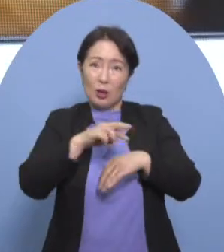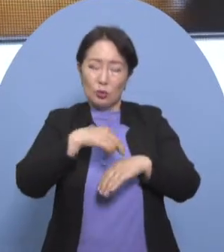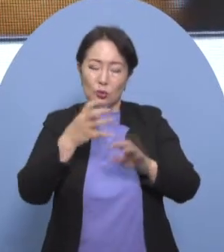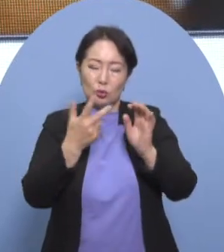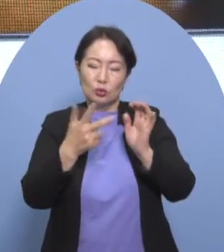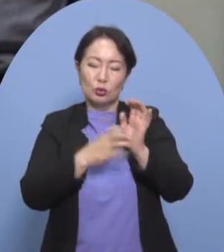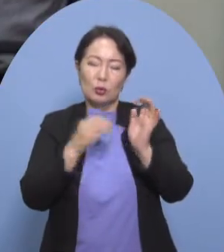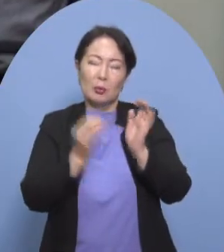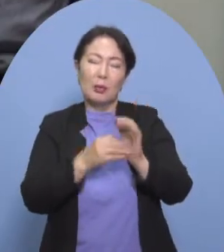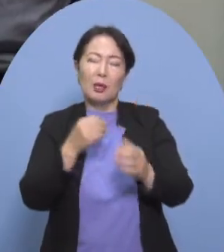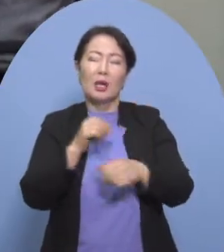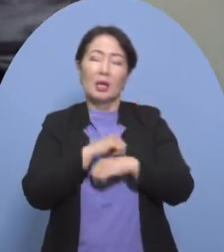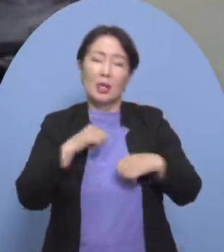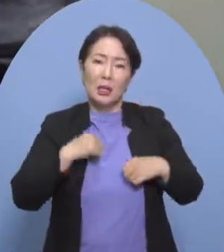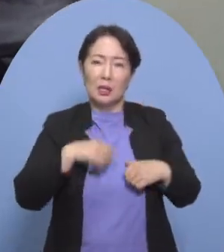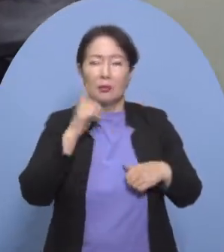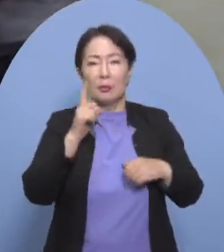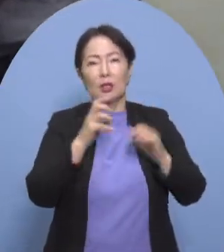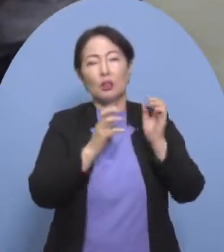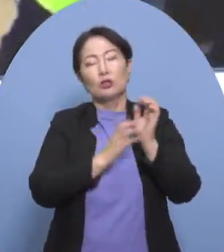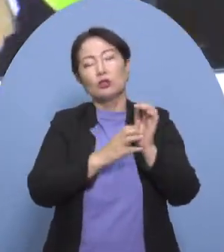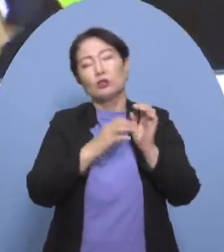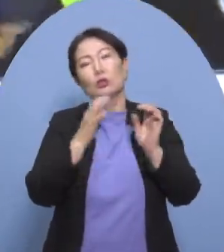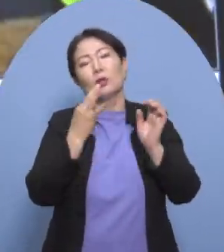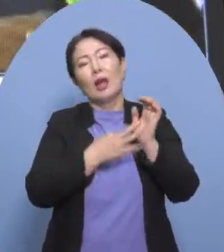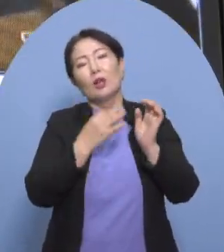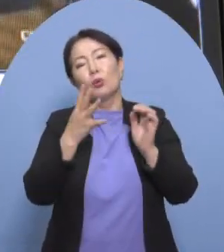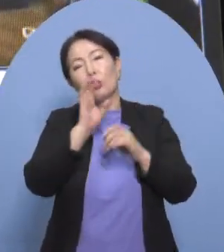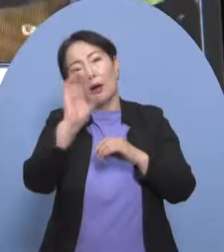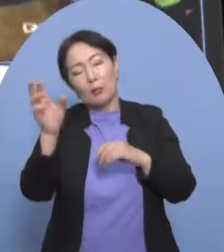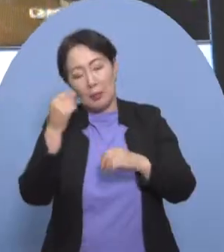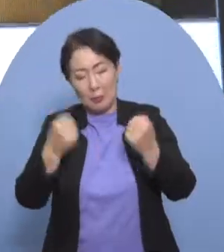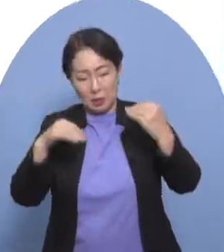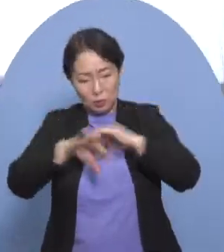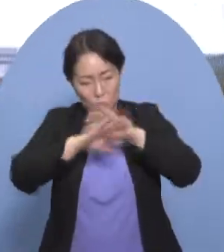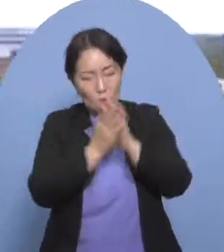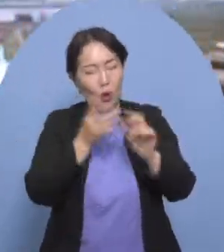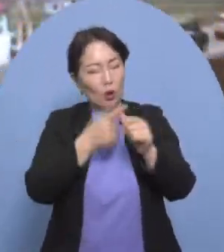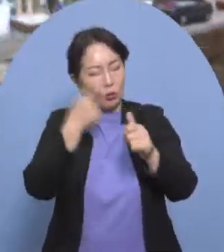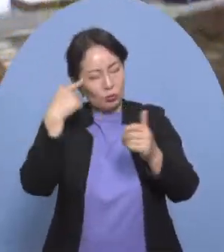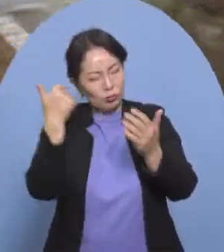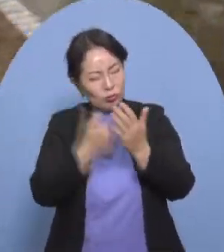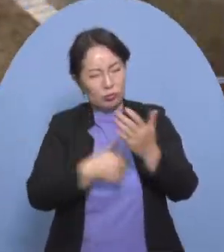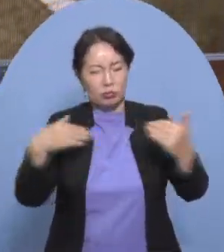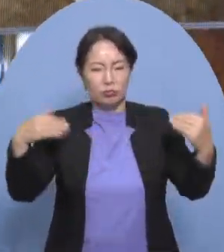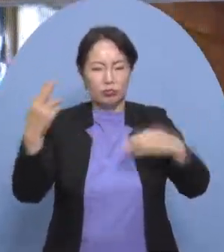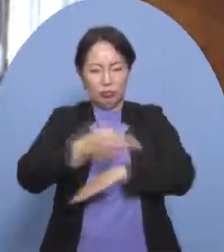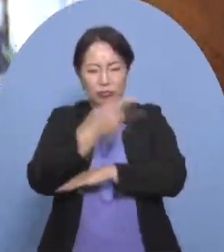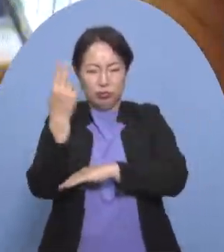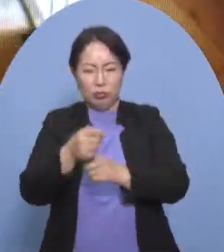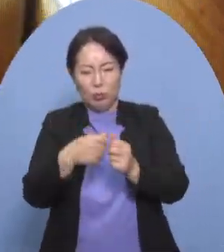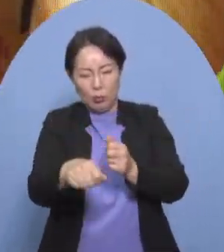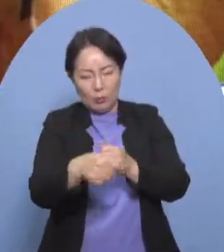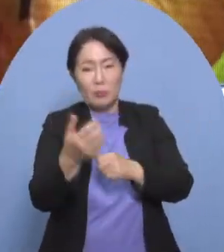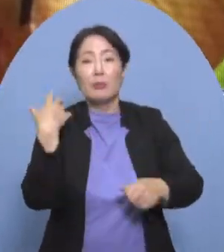дүүргийн 39579 иргэн 1984 аж ахуй нэгж байгууллагын тээврийн хэрэгслүүд өдөр бүр товчоогоор нэвтрэхтэй